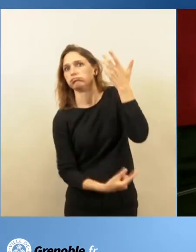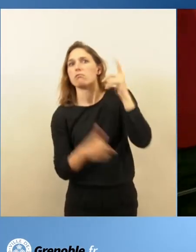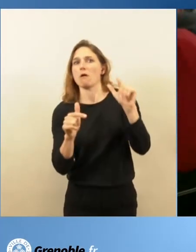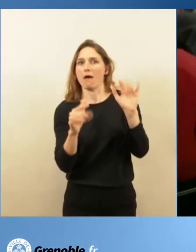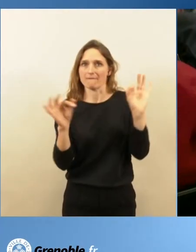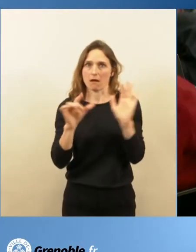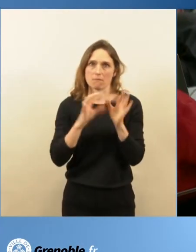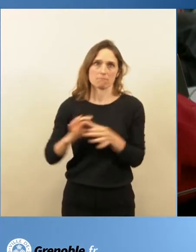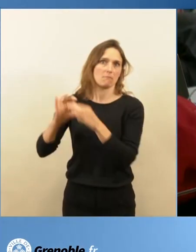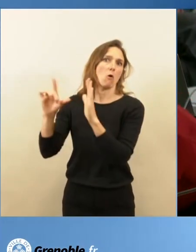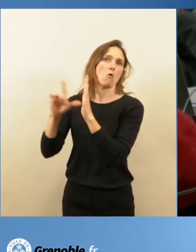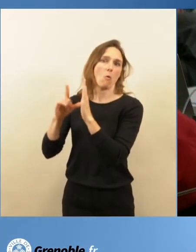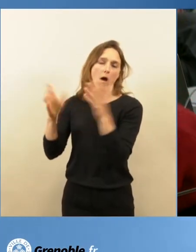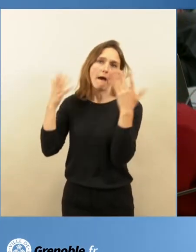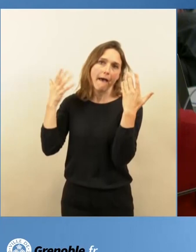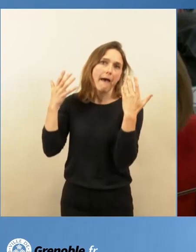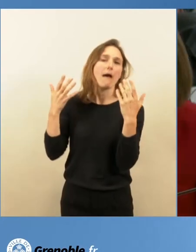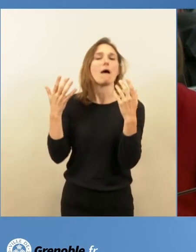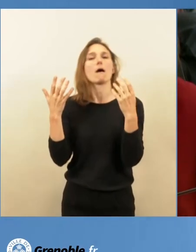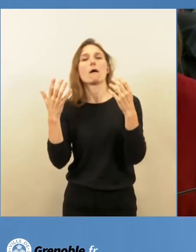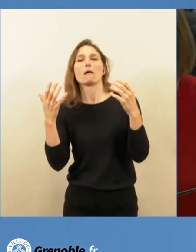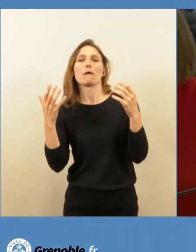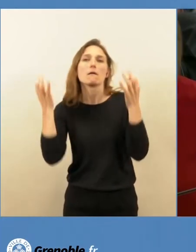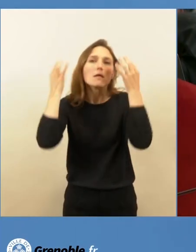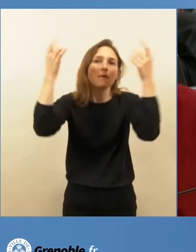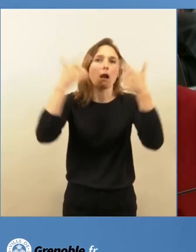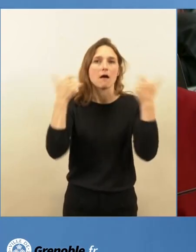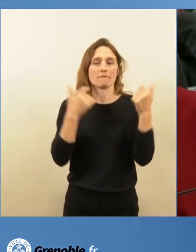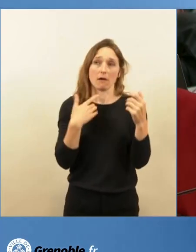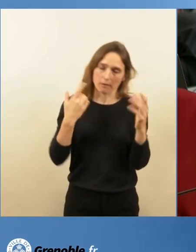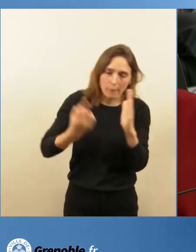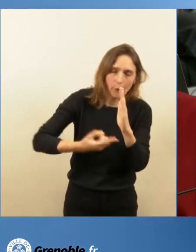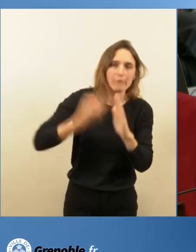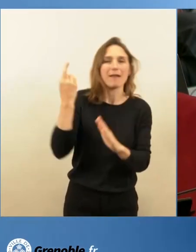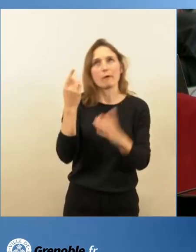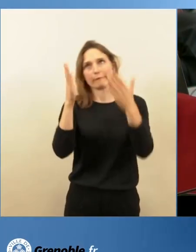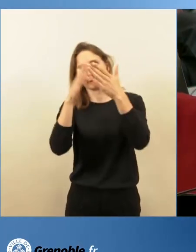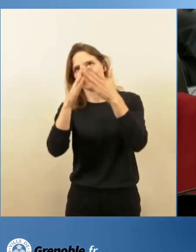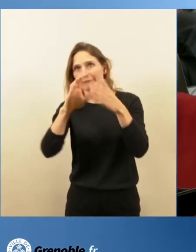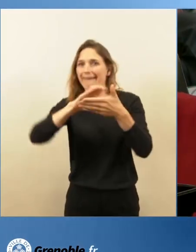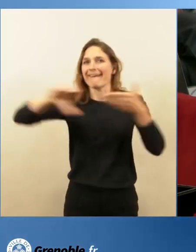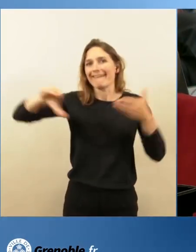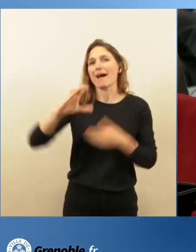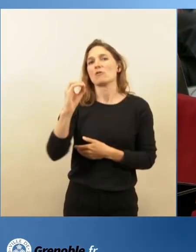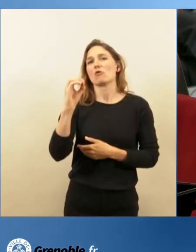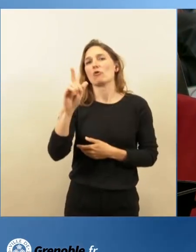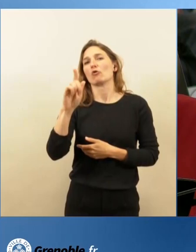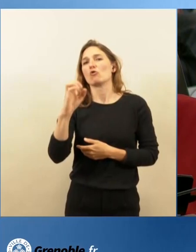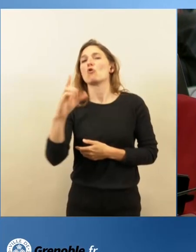air que vous nous présentez aujourd'hui enfin la renouvellement de la demande de la carte Gold donc voilà